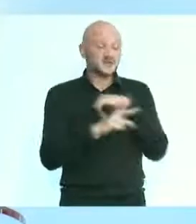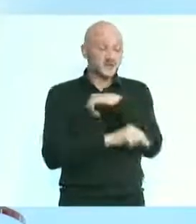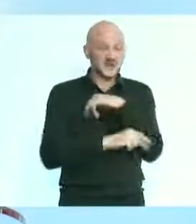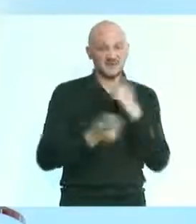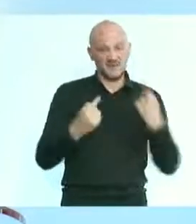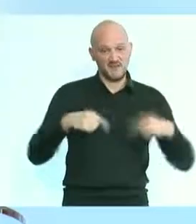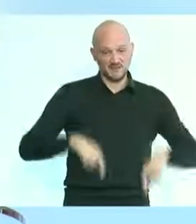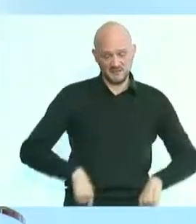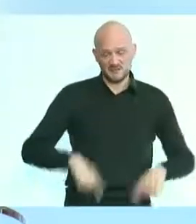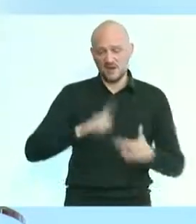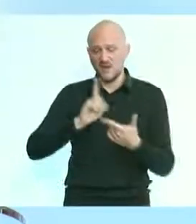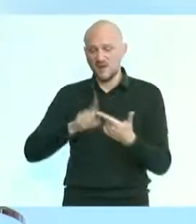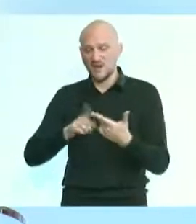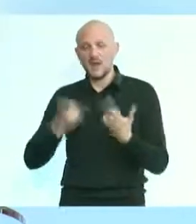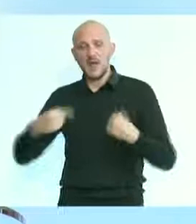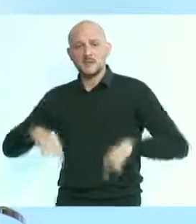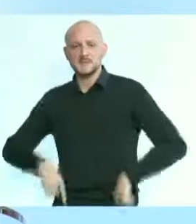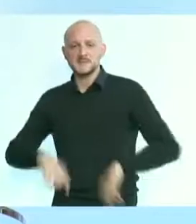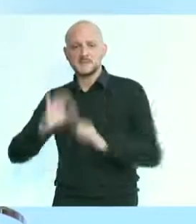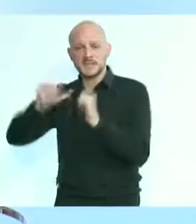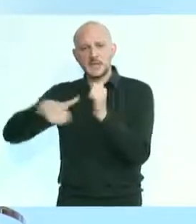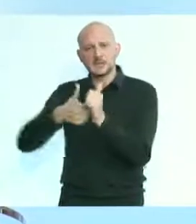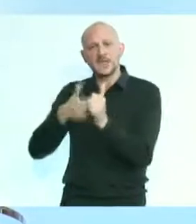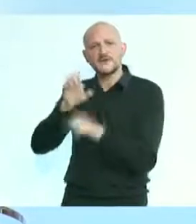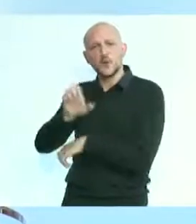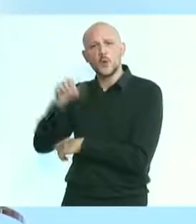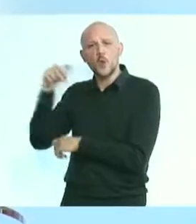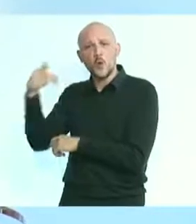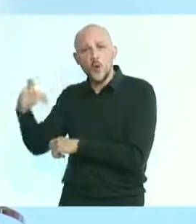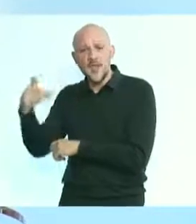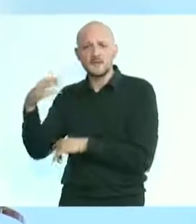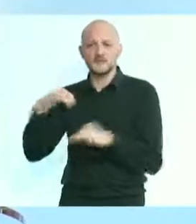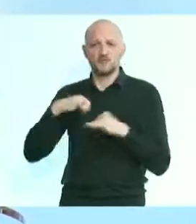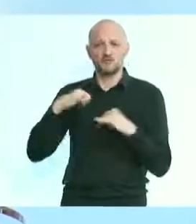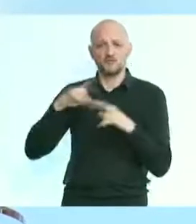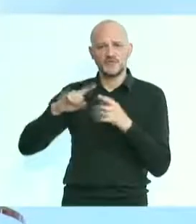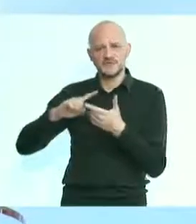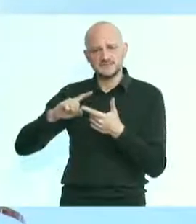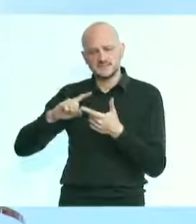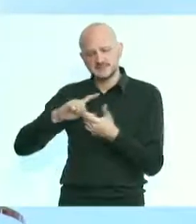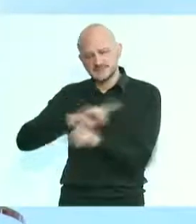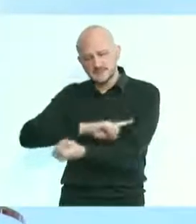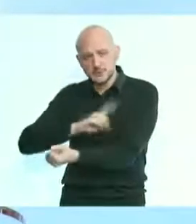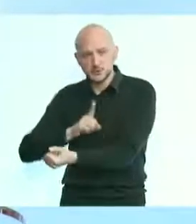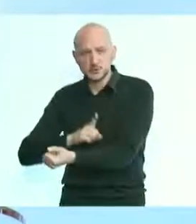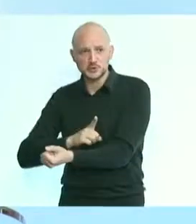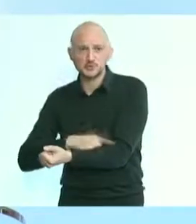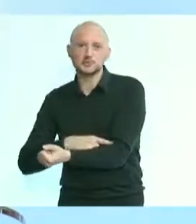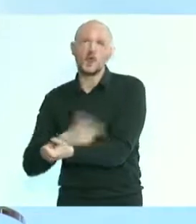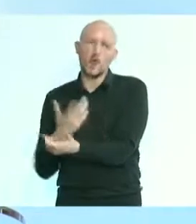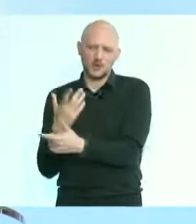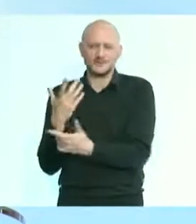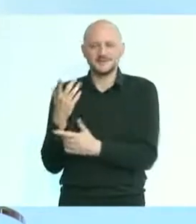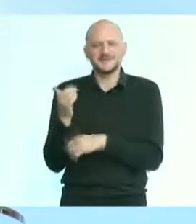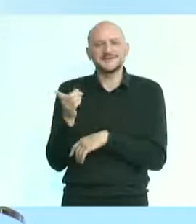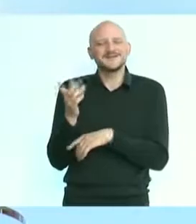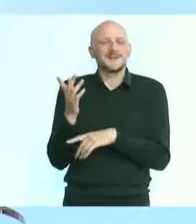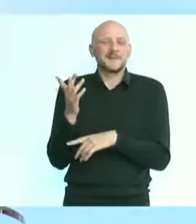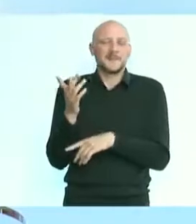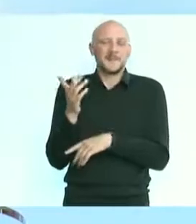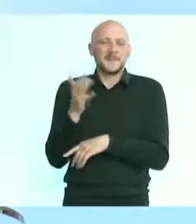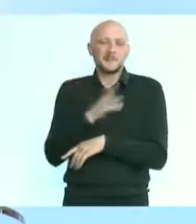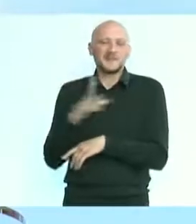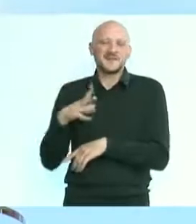notre ministère de tutelle, le ministère de l'Éducation nationale, de la jeunesse et des sports. Voilà, Sarah El Haïry nous a quittés, mais évidemment elle